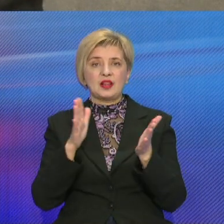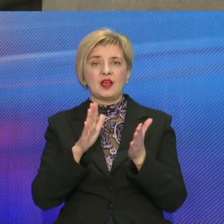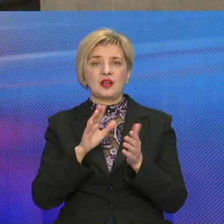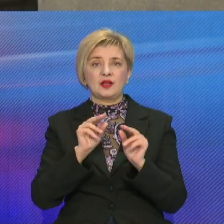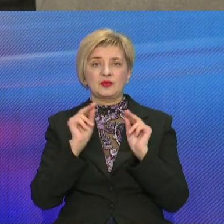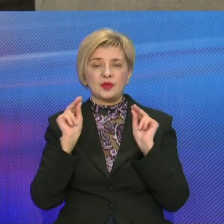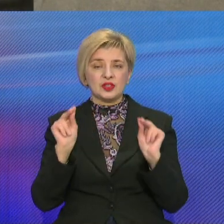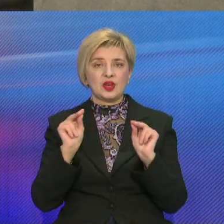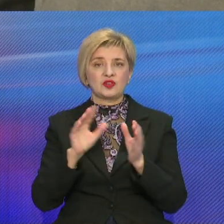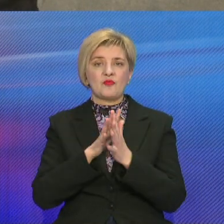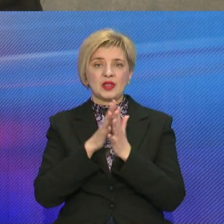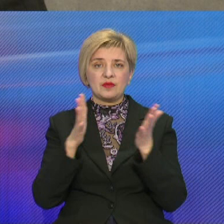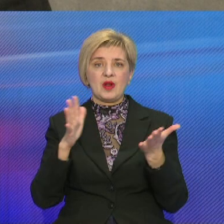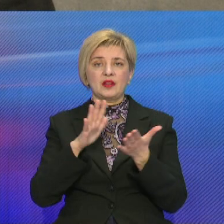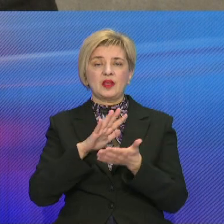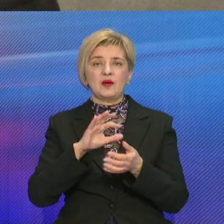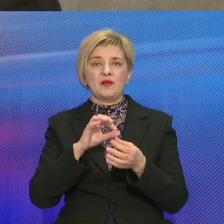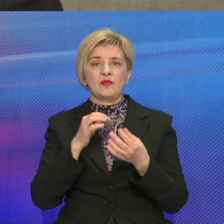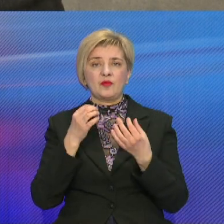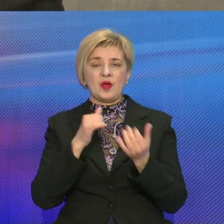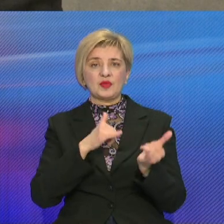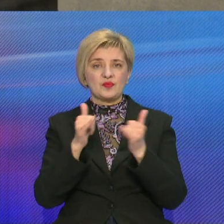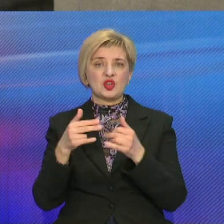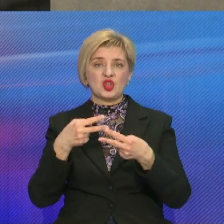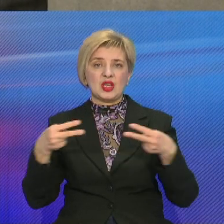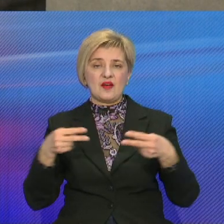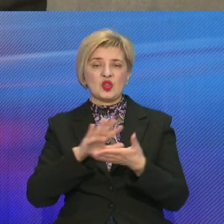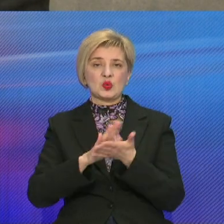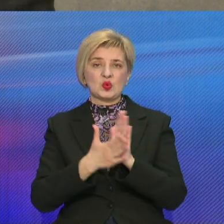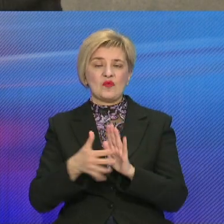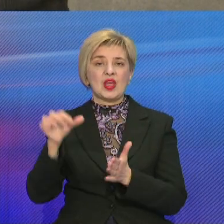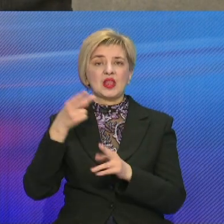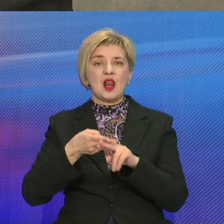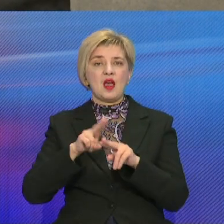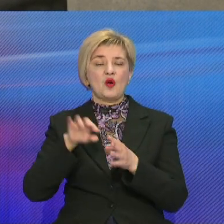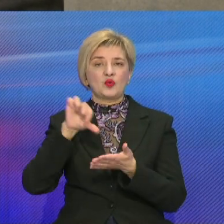равные условия для участия. И это очень важно, потому что олимпиада